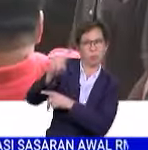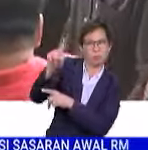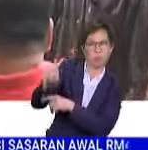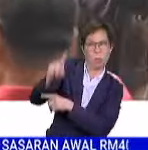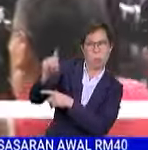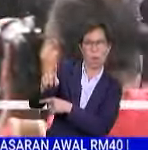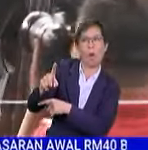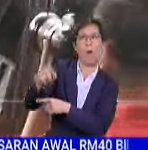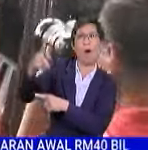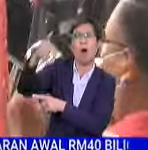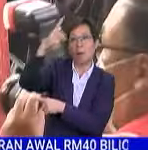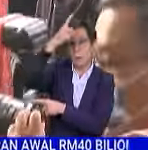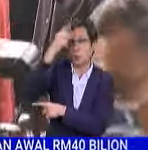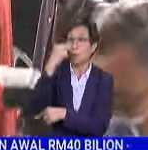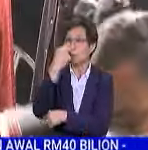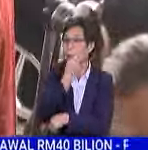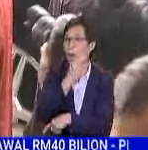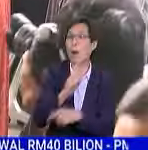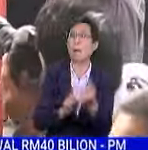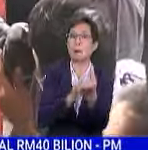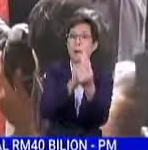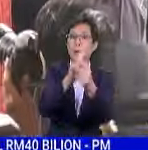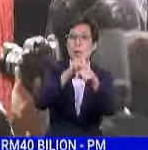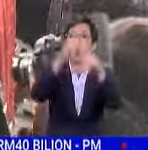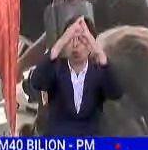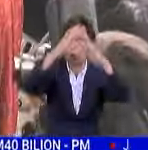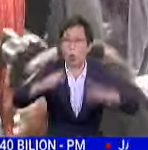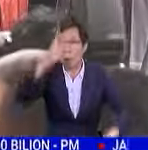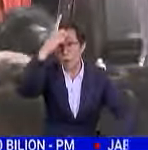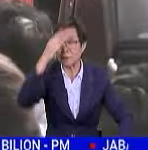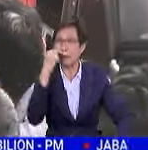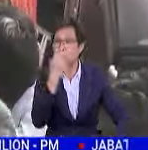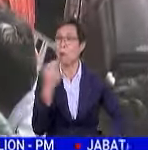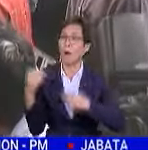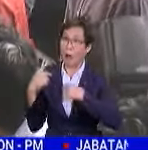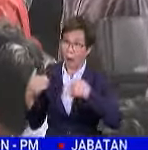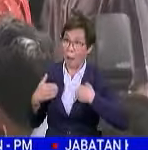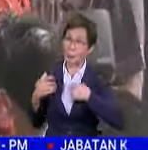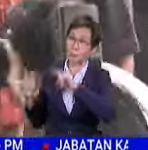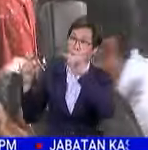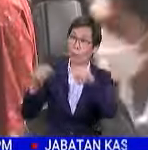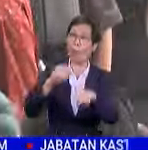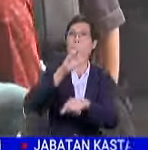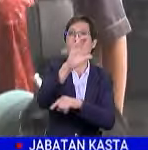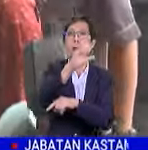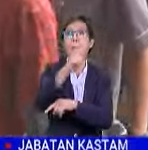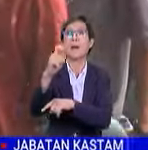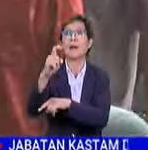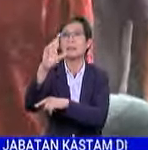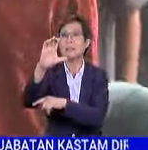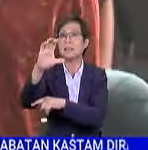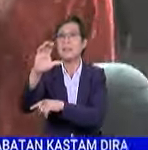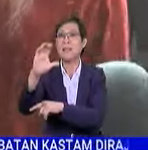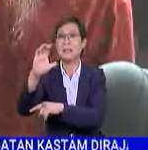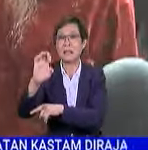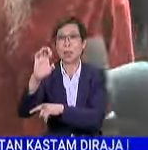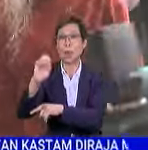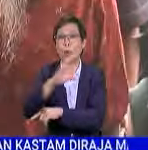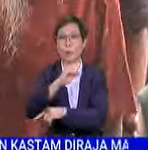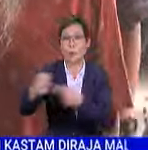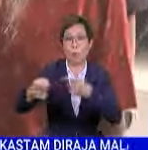soalan tersebut ketika pertemuan di kediaman Datuk Seri Najib yang turut dihadiri bekas CEO dan pengurusan tertinggi